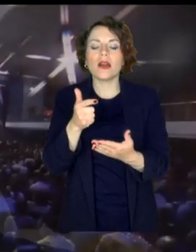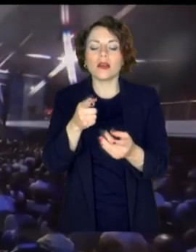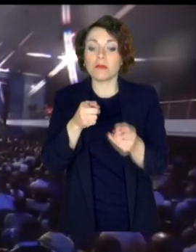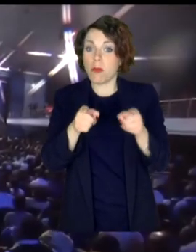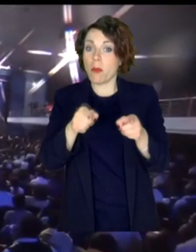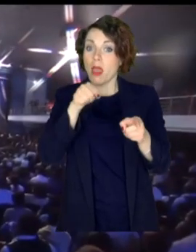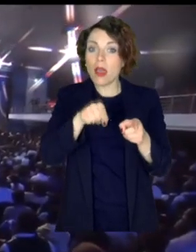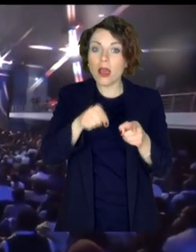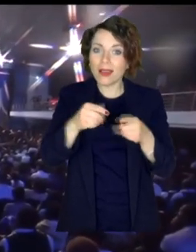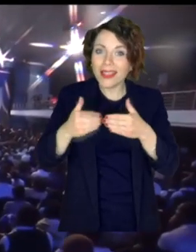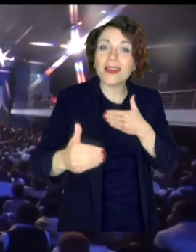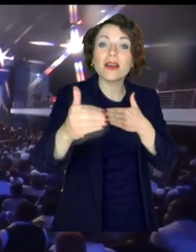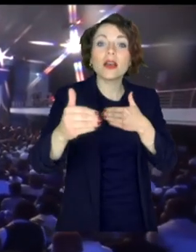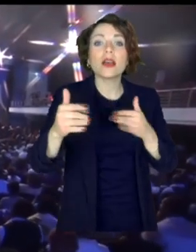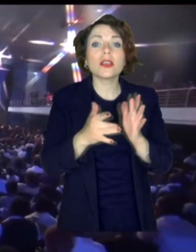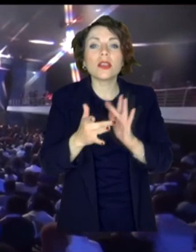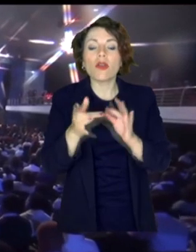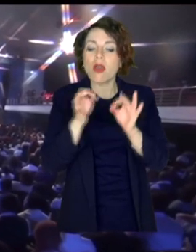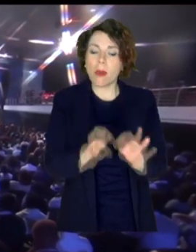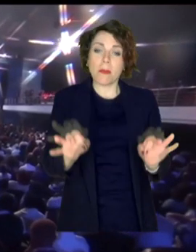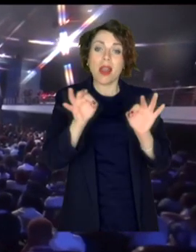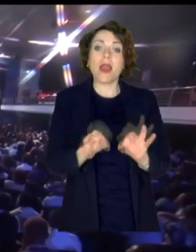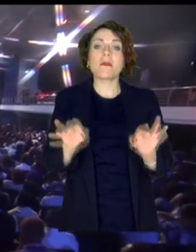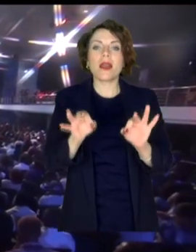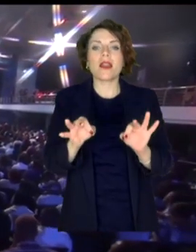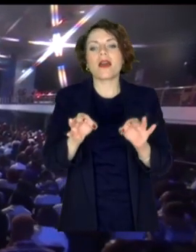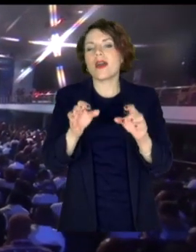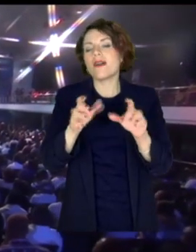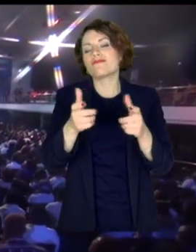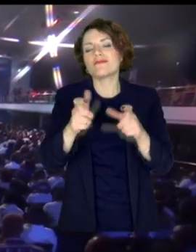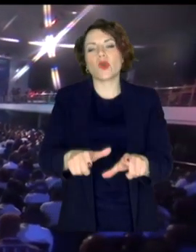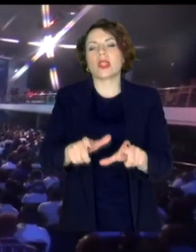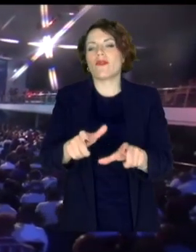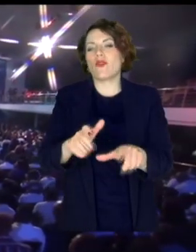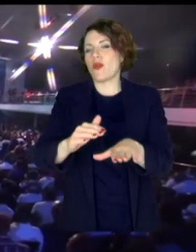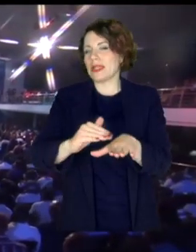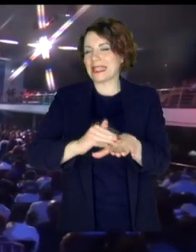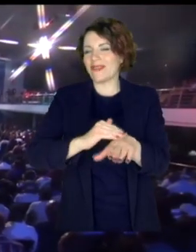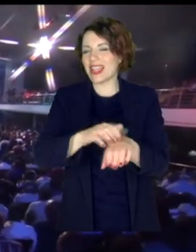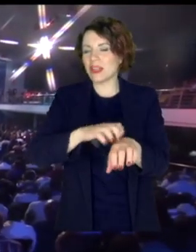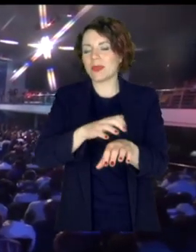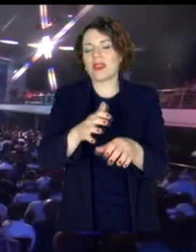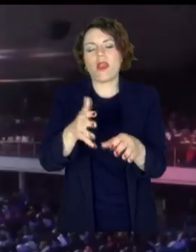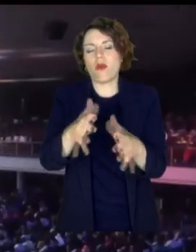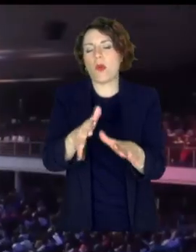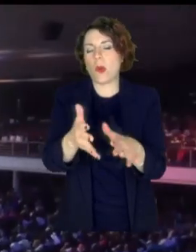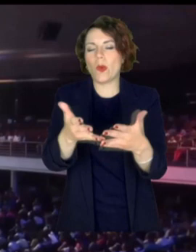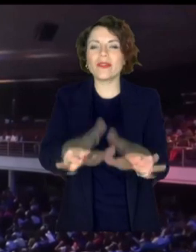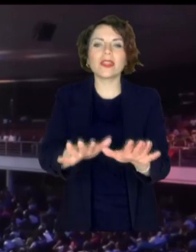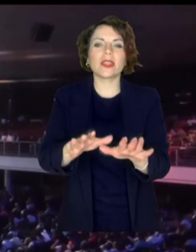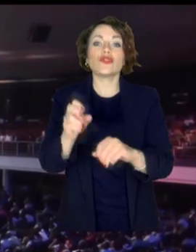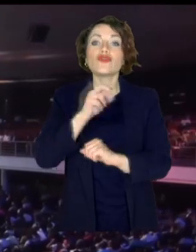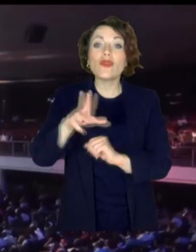momento aveva iniziato a prepararsi per la fine del suo ministero terreno. Giovanni,